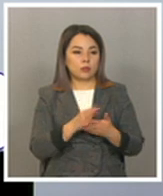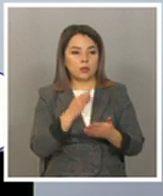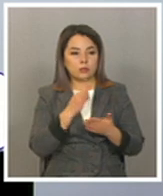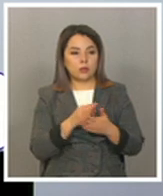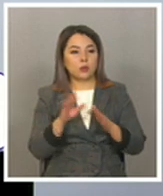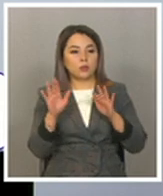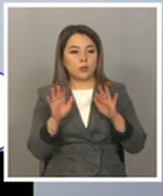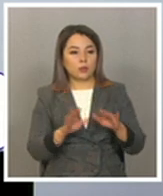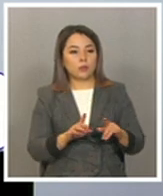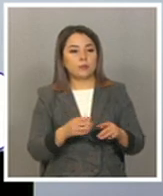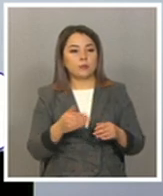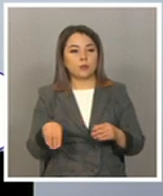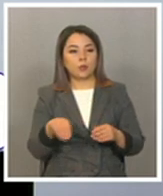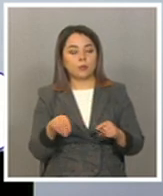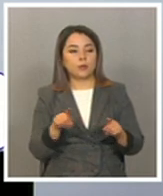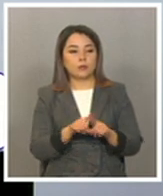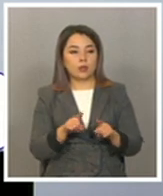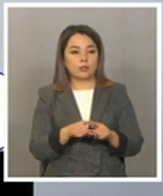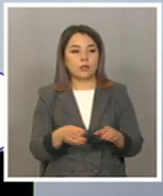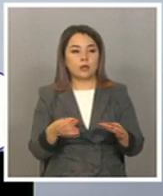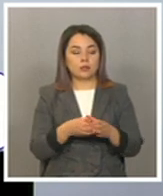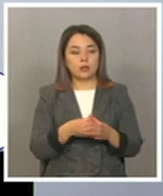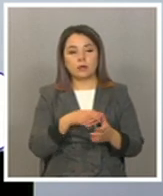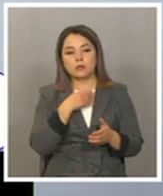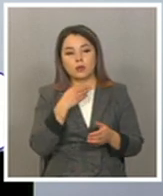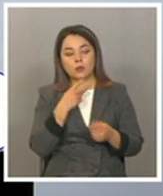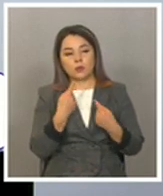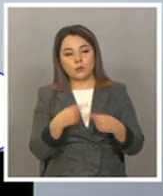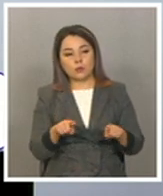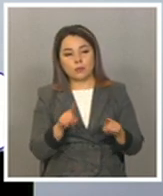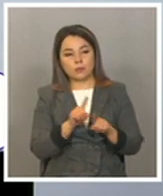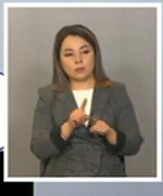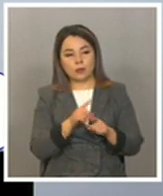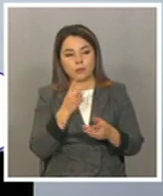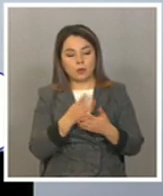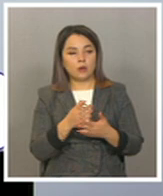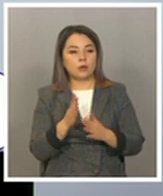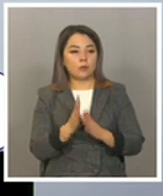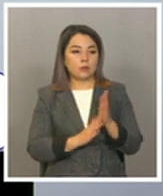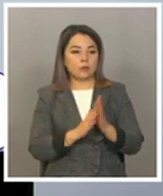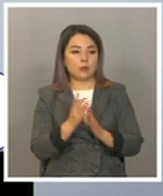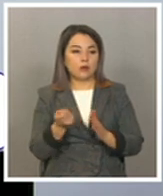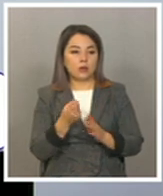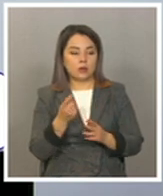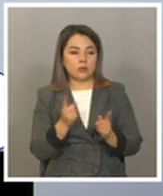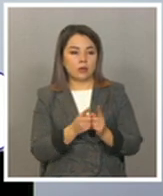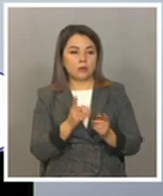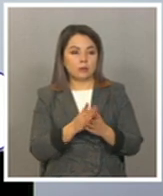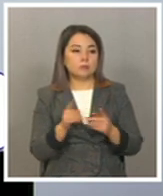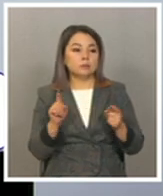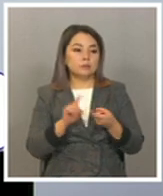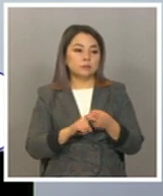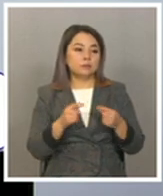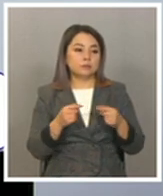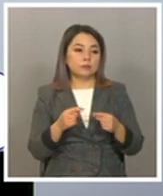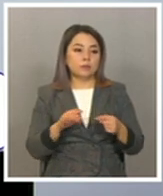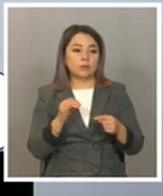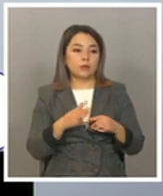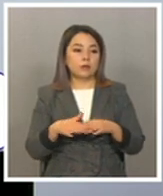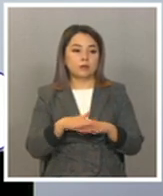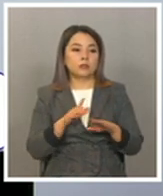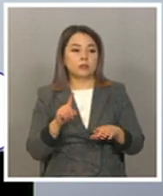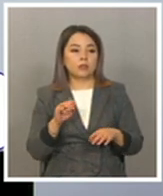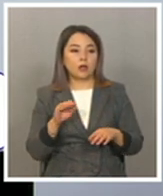топырақтың құрамы өзгеше, яғни ол жерде өсімдіктер жамылғысы өте аз кездеседі. Сәйкесінше оңтүстікке қарай тайга